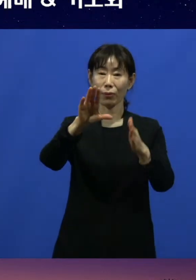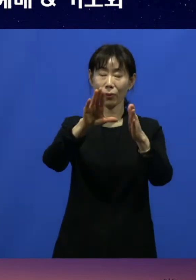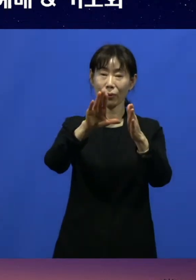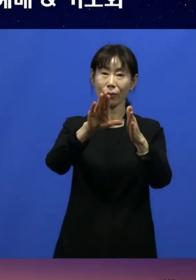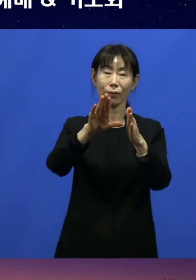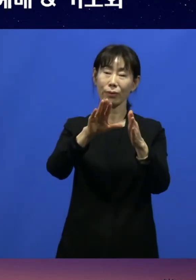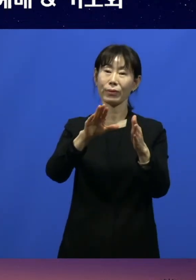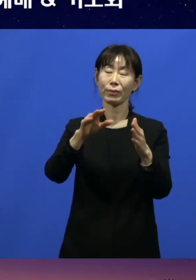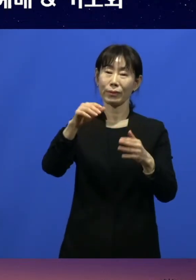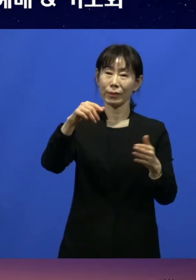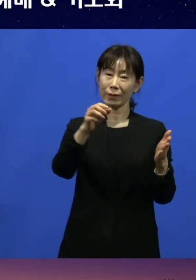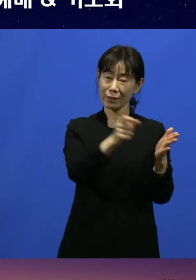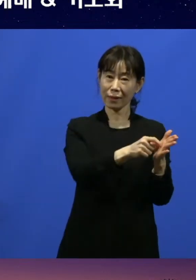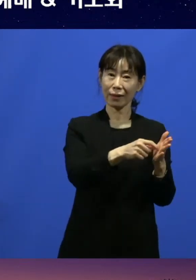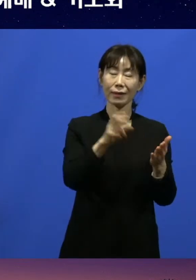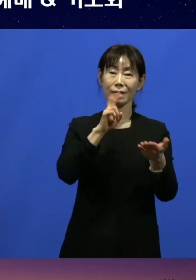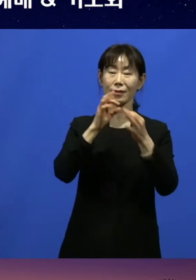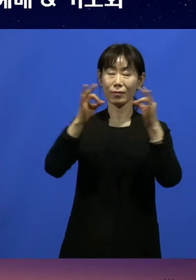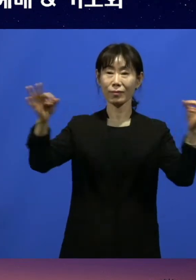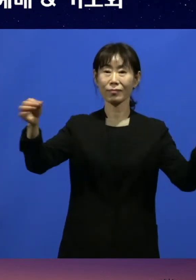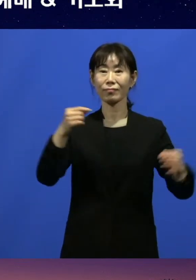대신에.